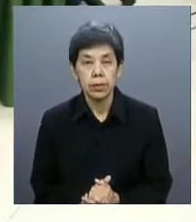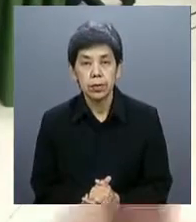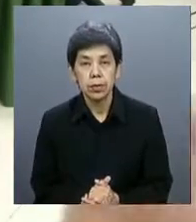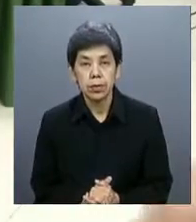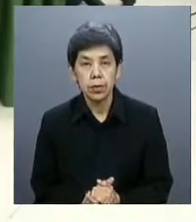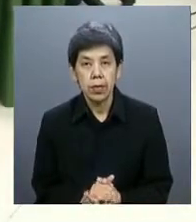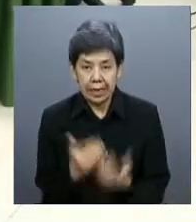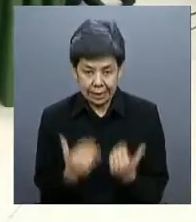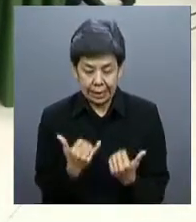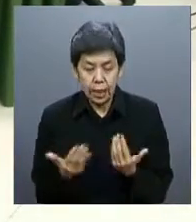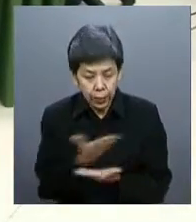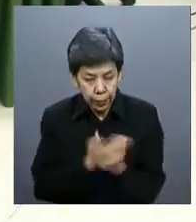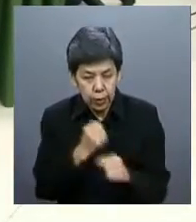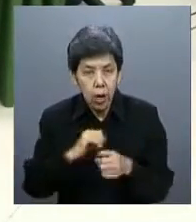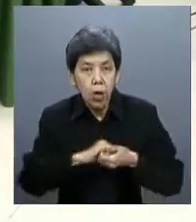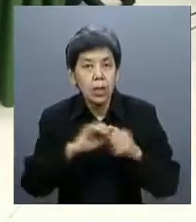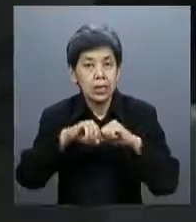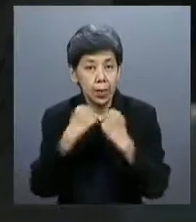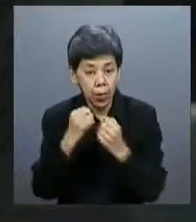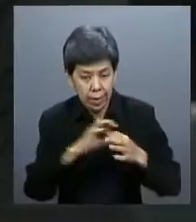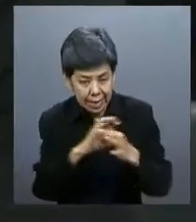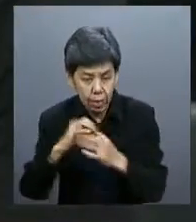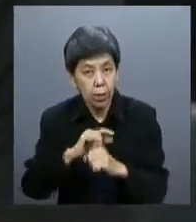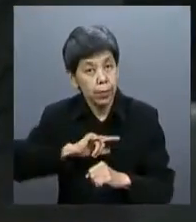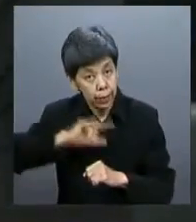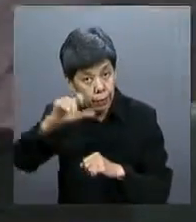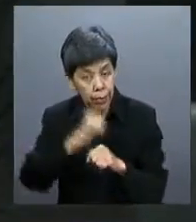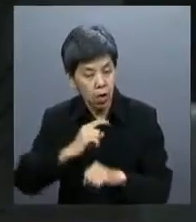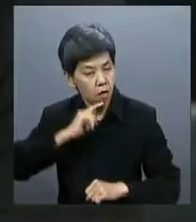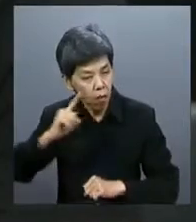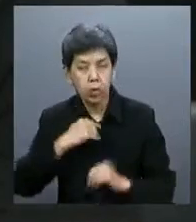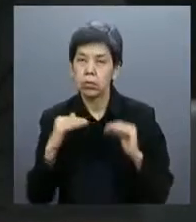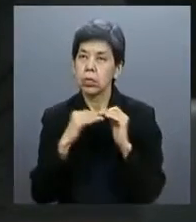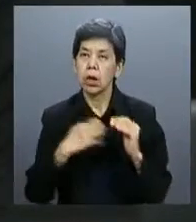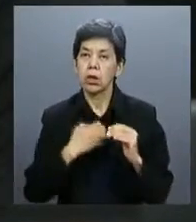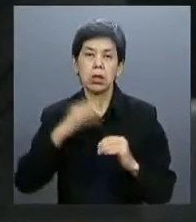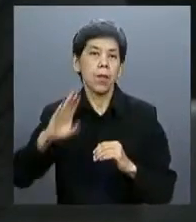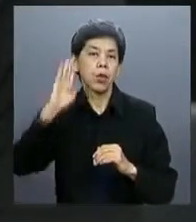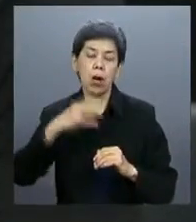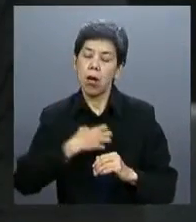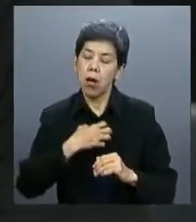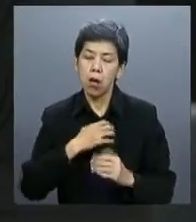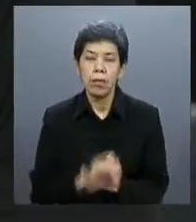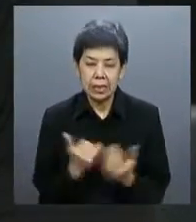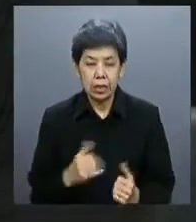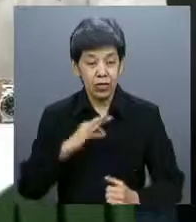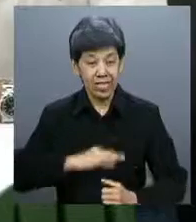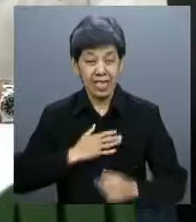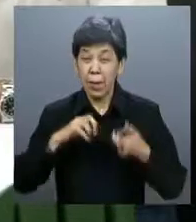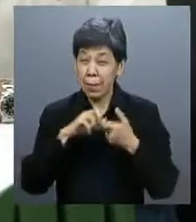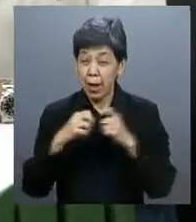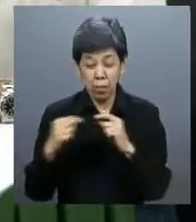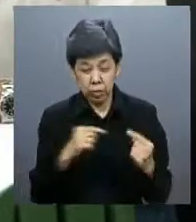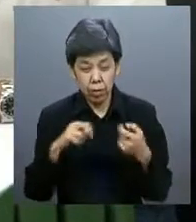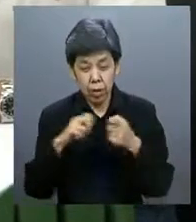ดยหลังจากนี้จะหารือร่วมกับสมาคมที่เกี่ยวข้องกับการบินเพื่อฟ้องร้องขอความเป็นธรรมจากบริษัทต่อไปและยอมรับว่าปัญหาความขัด